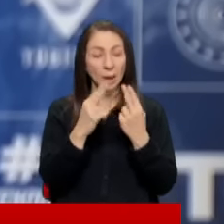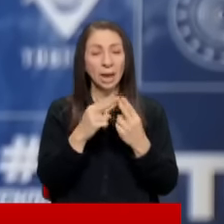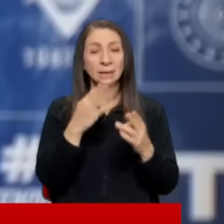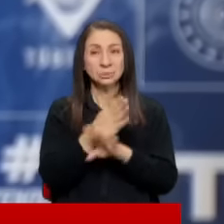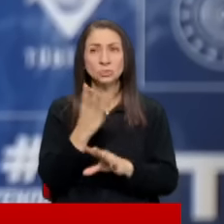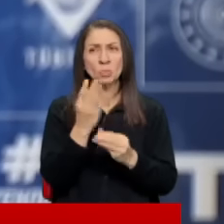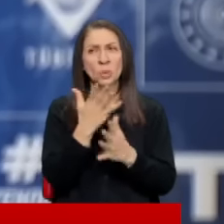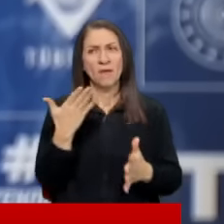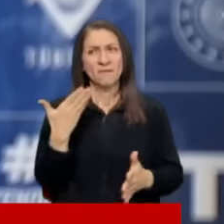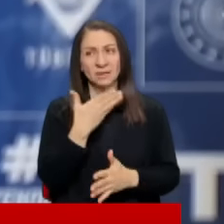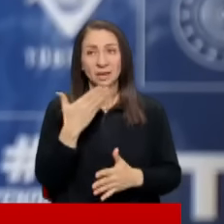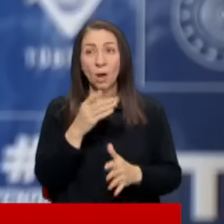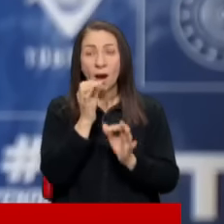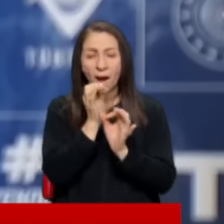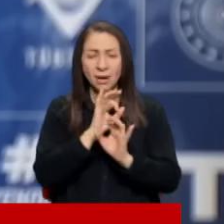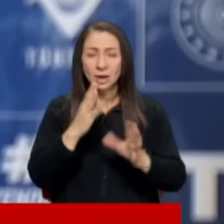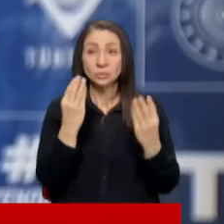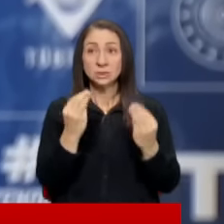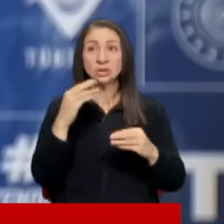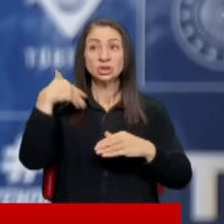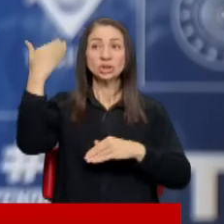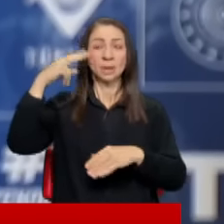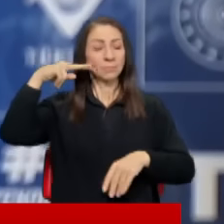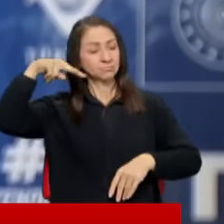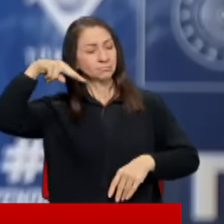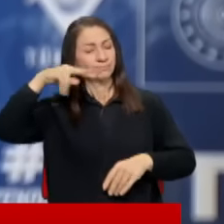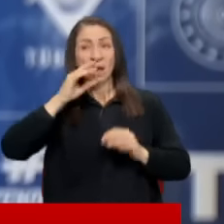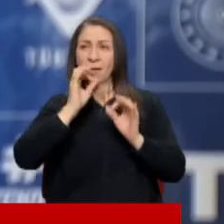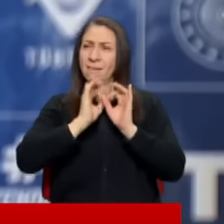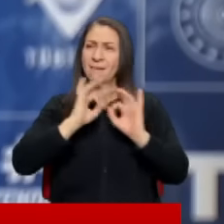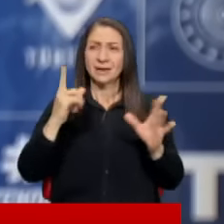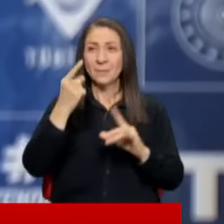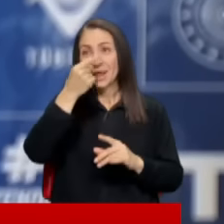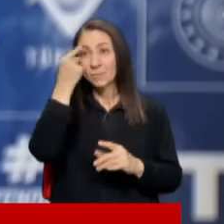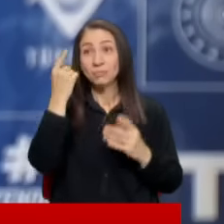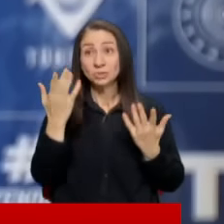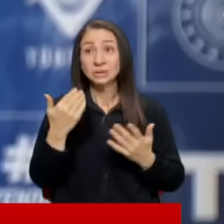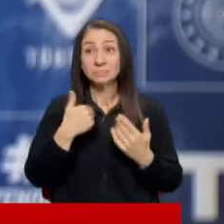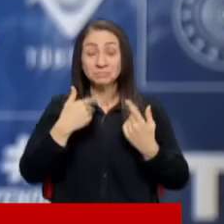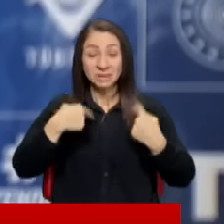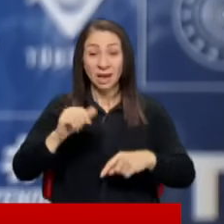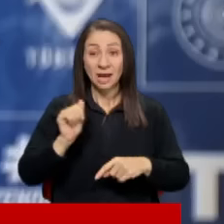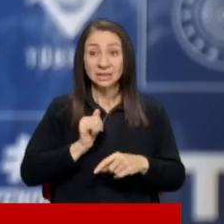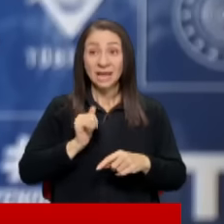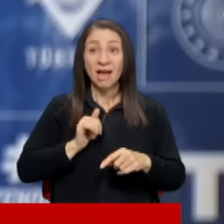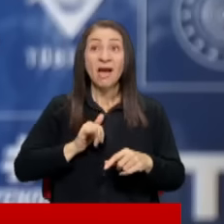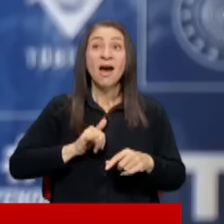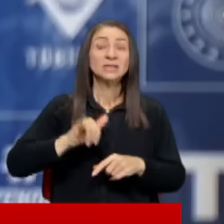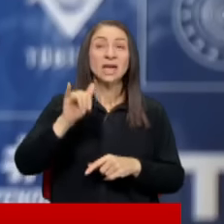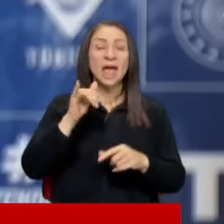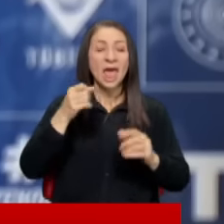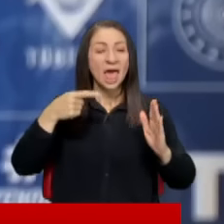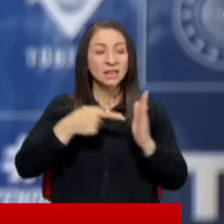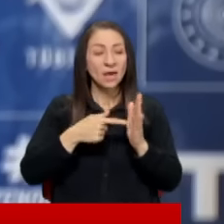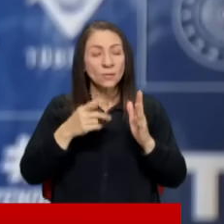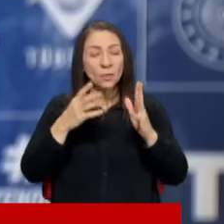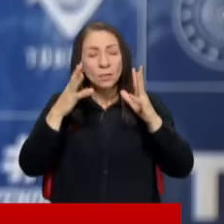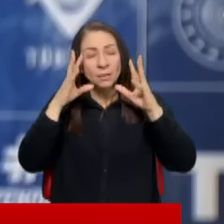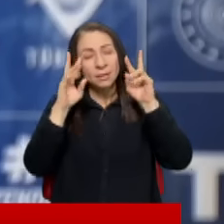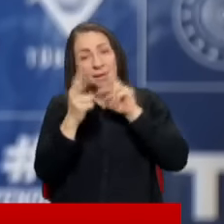bir nimet. Bu harika güzelliğe dışarıdan bakmak hakikaten olağanüstü bir imkanmış. Bizde askeri havacılıkta hedef büyülenmesi diye bir tabir